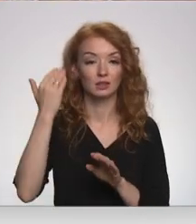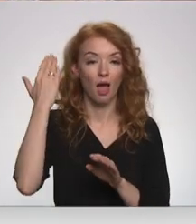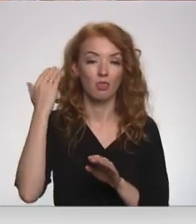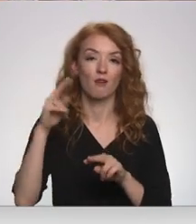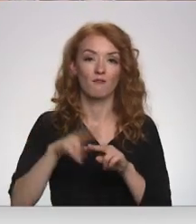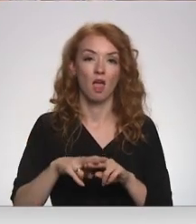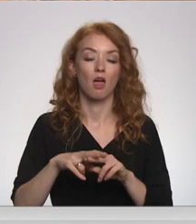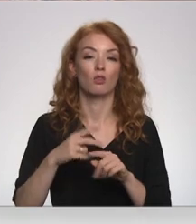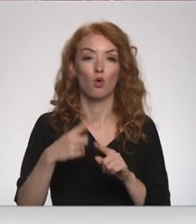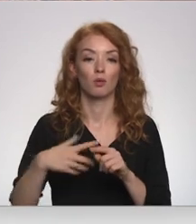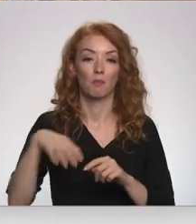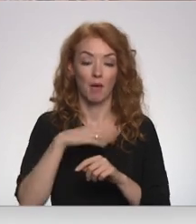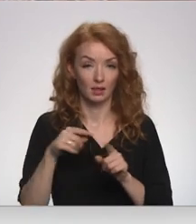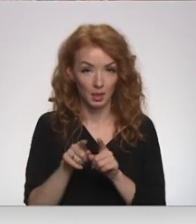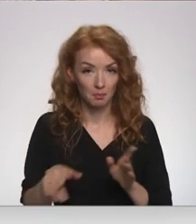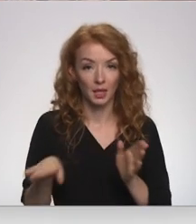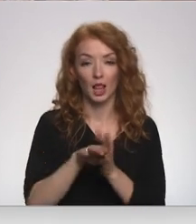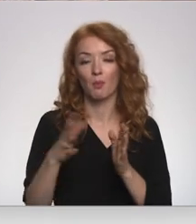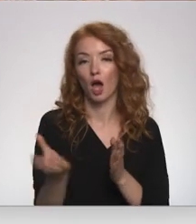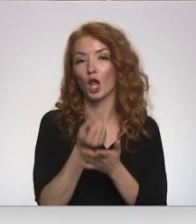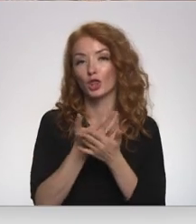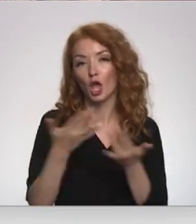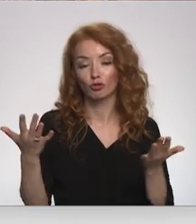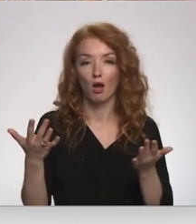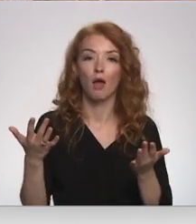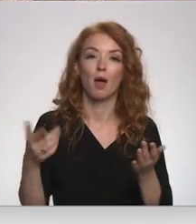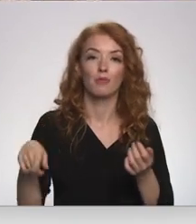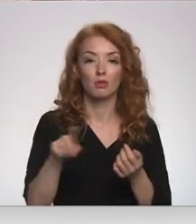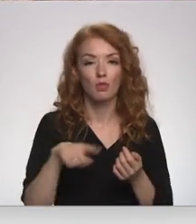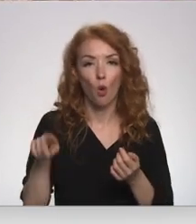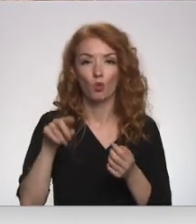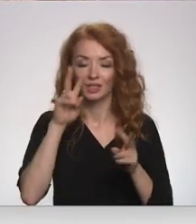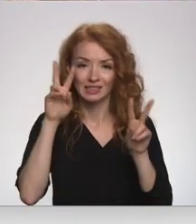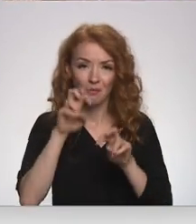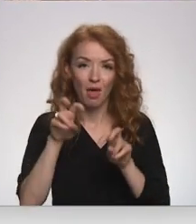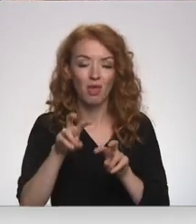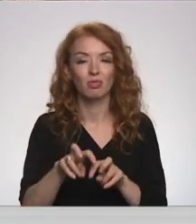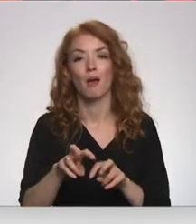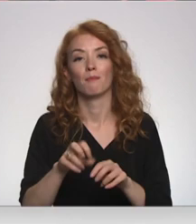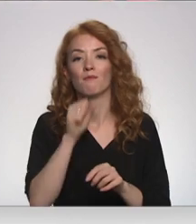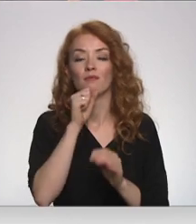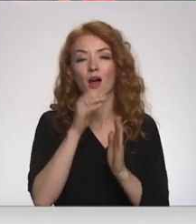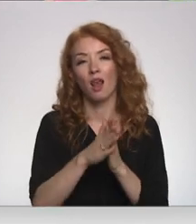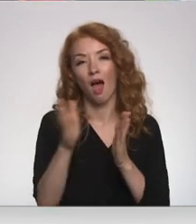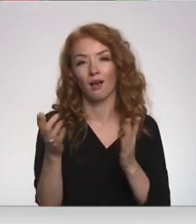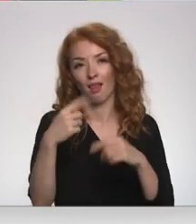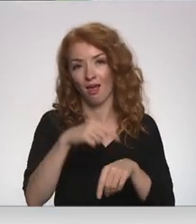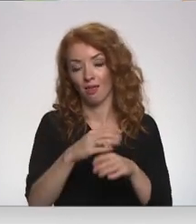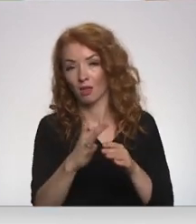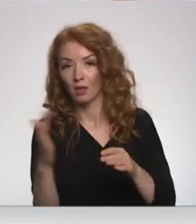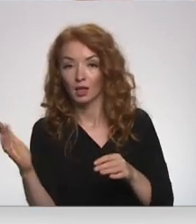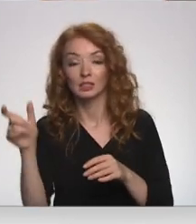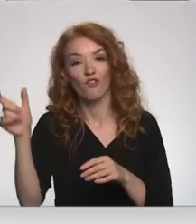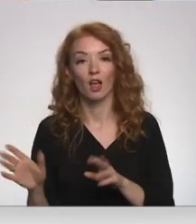teiksim, mēs kā serde piedalīsimies ar dažādām vairāk etnogrāfiskām iespējams izpētēm, kas ir varbūt drusku vēlāk laika, kur varēs braukt